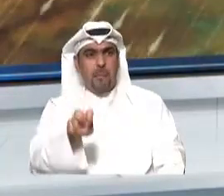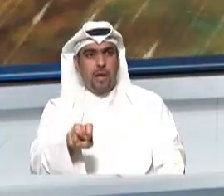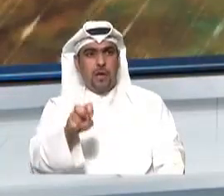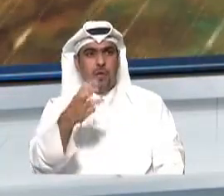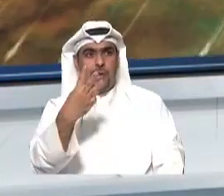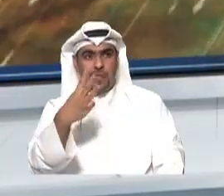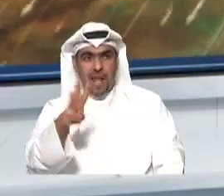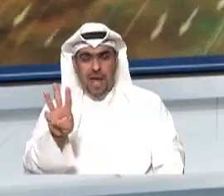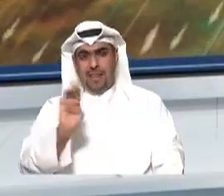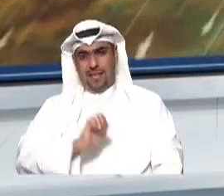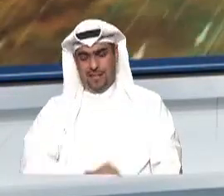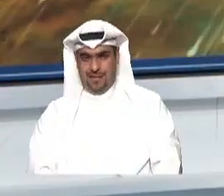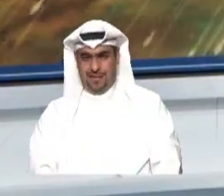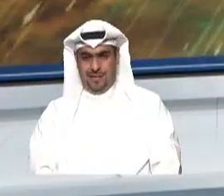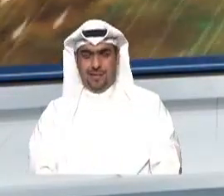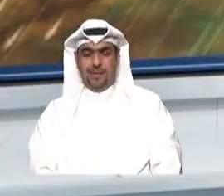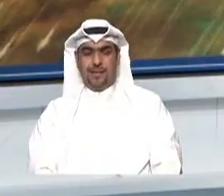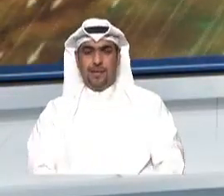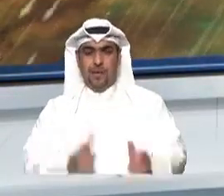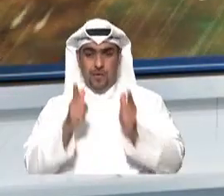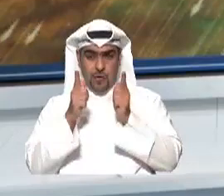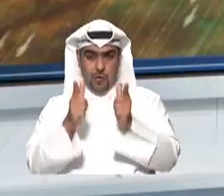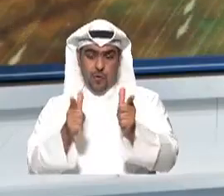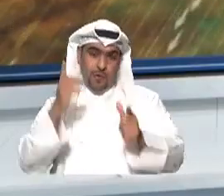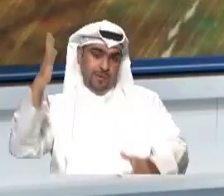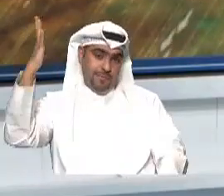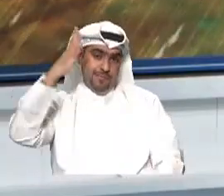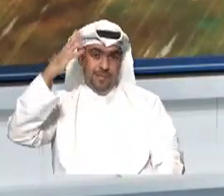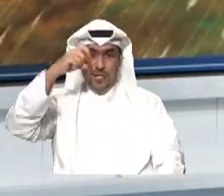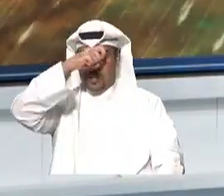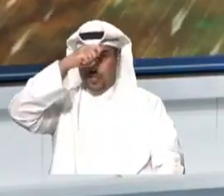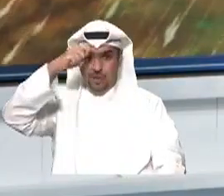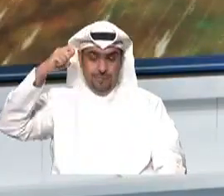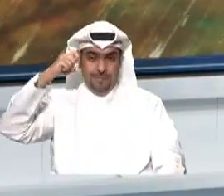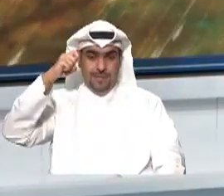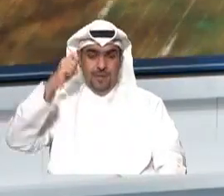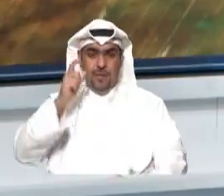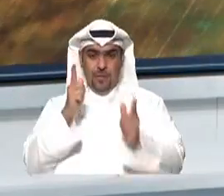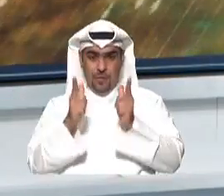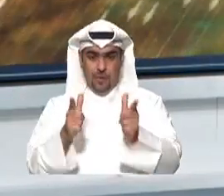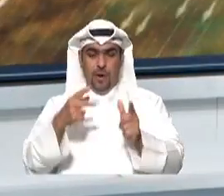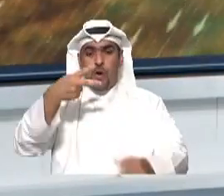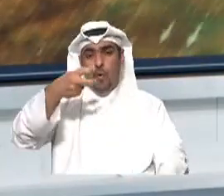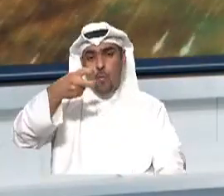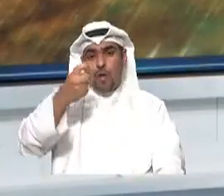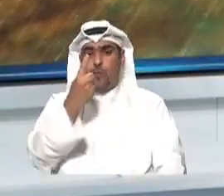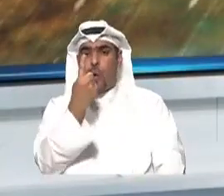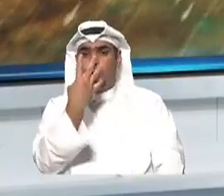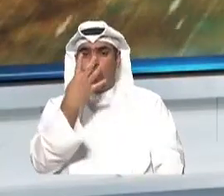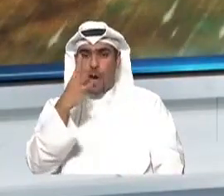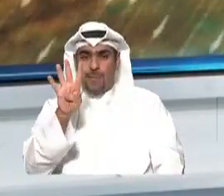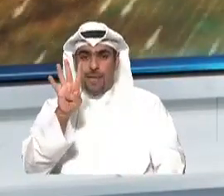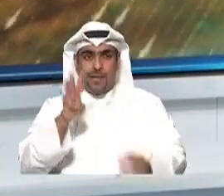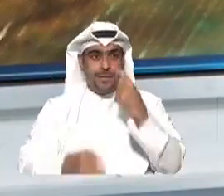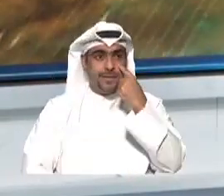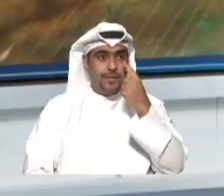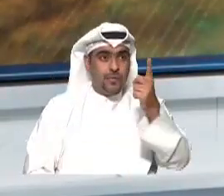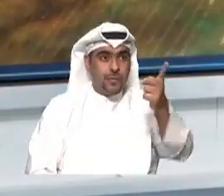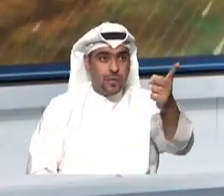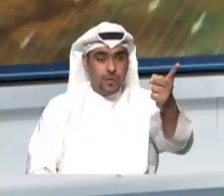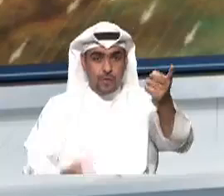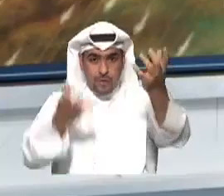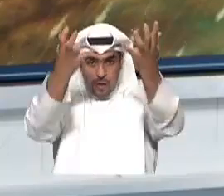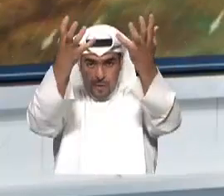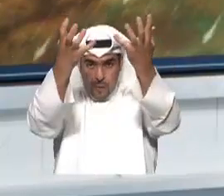في الساعة. ودرجات الحرارة العظمى المتوقعة في مساء الغد مدينة الكويت 41 درجة مئوية. لاحظ أعزائي المشاهدين انخفاض ملحوظ في